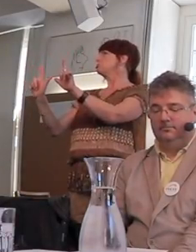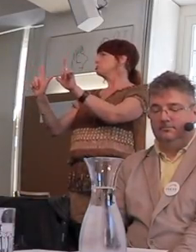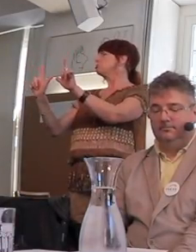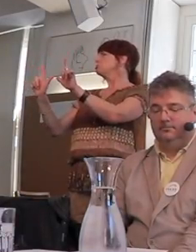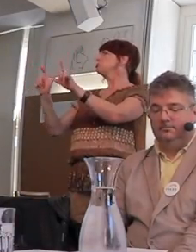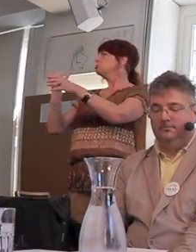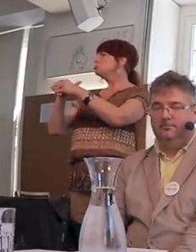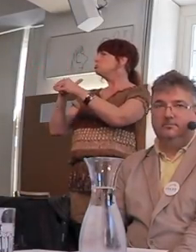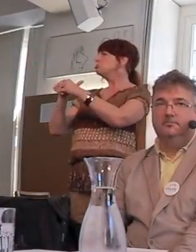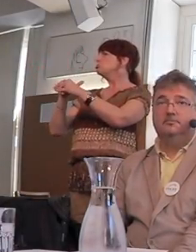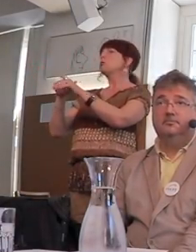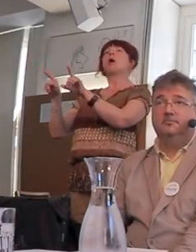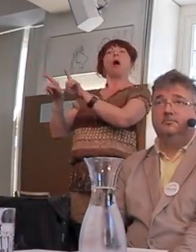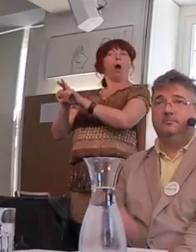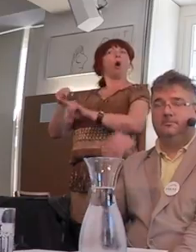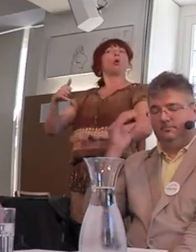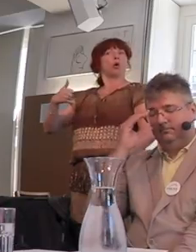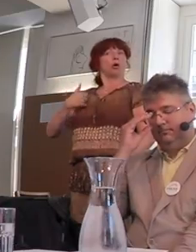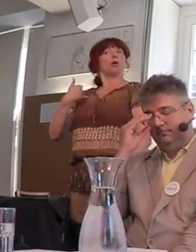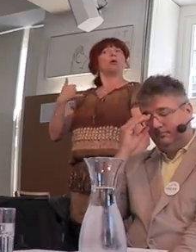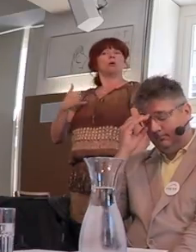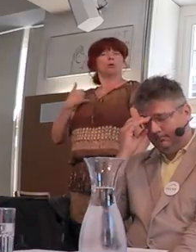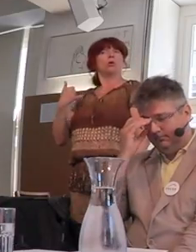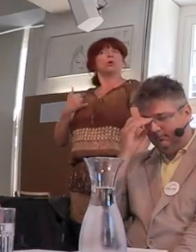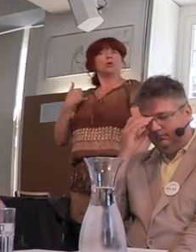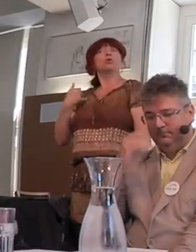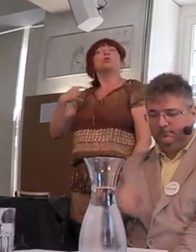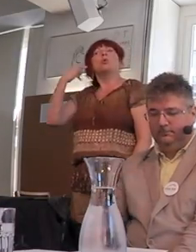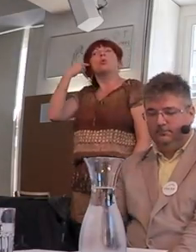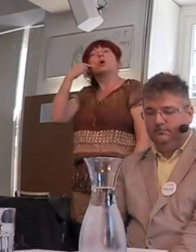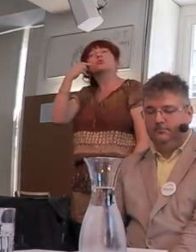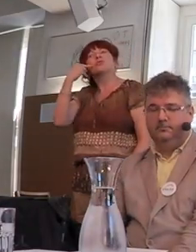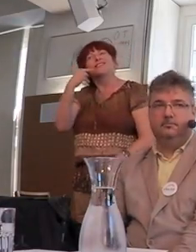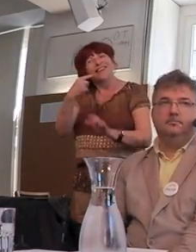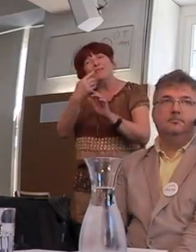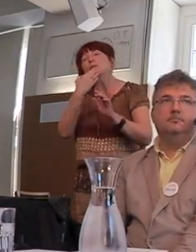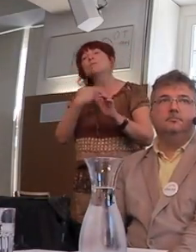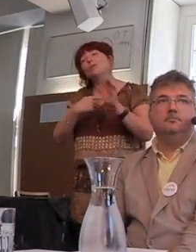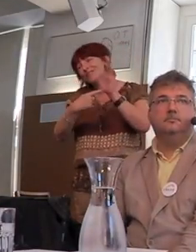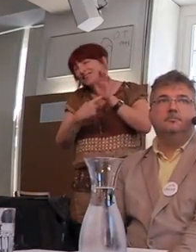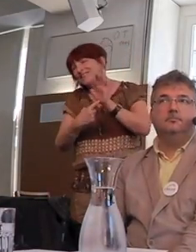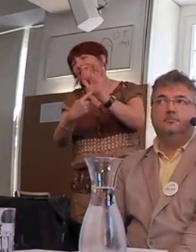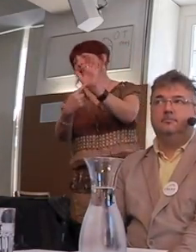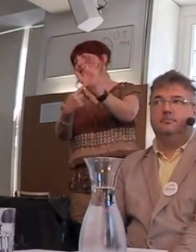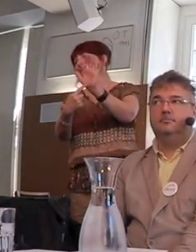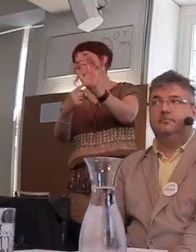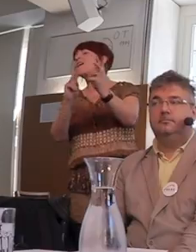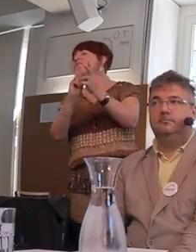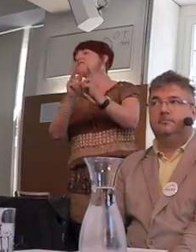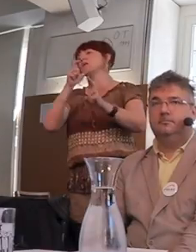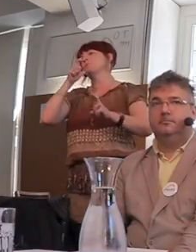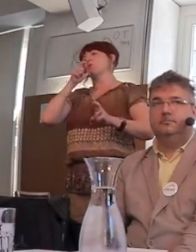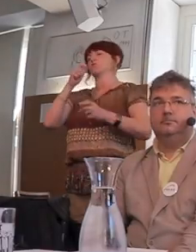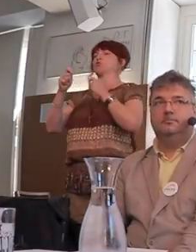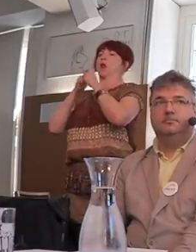auch die jungen Studierenden versuchte, auf den Beruf des Journalismus gut